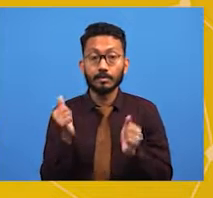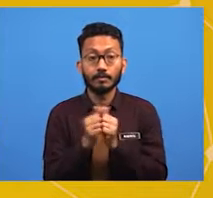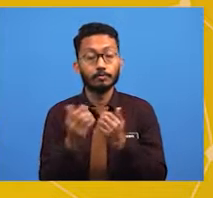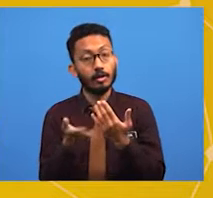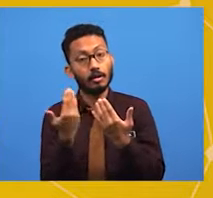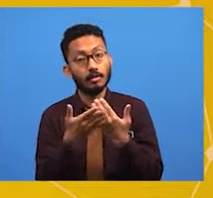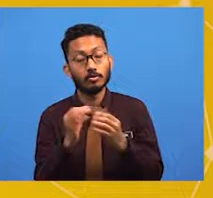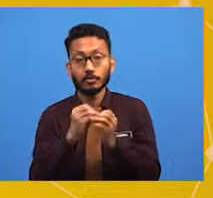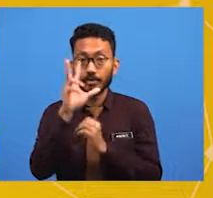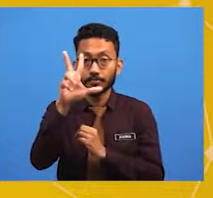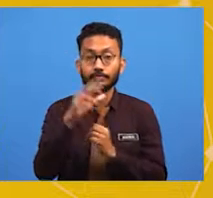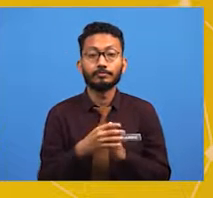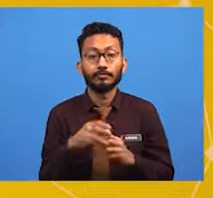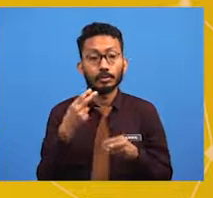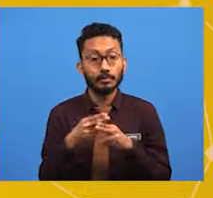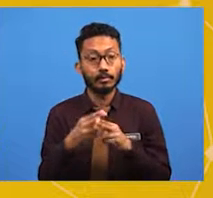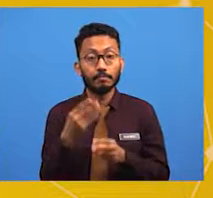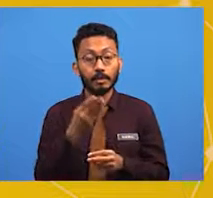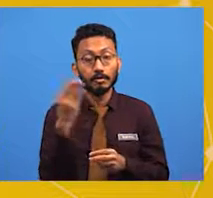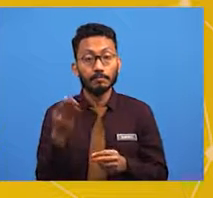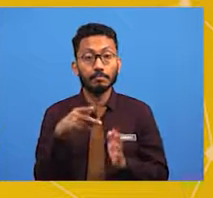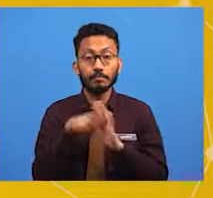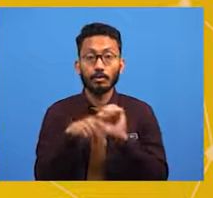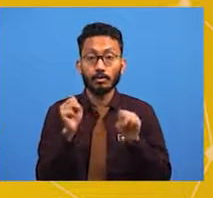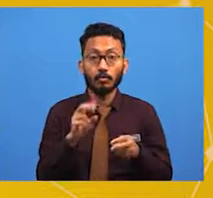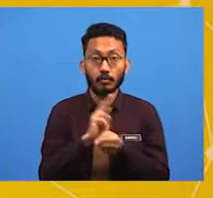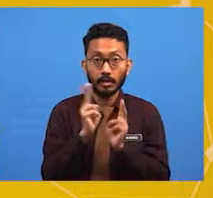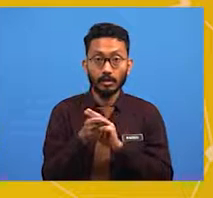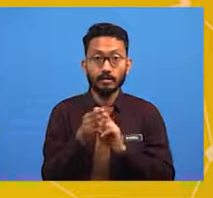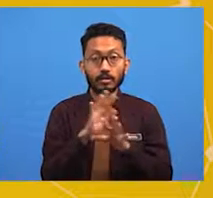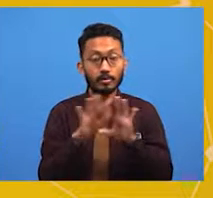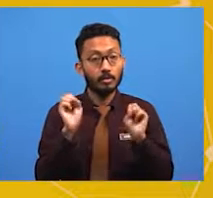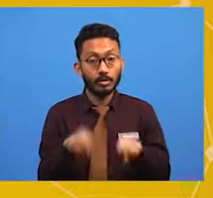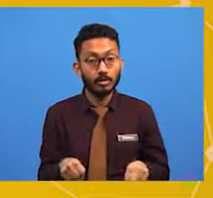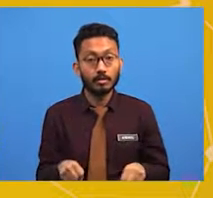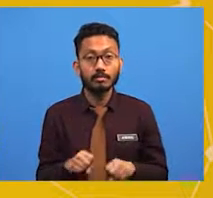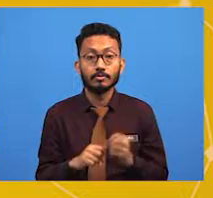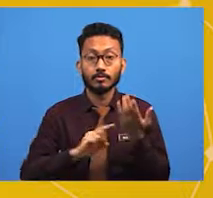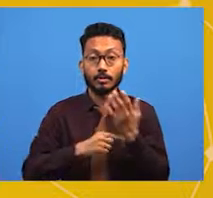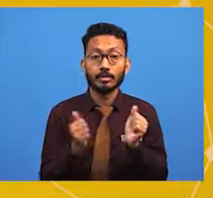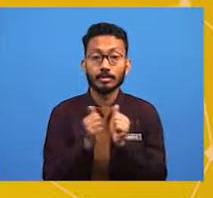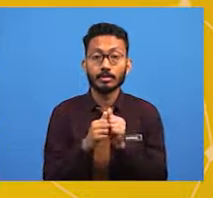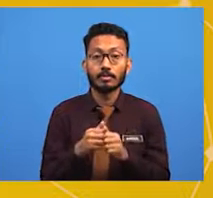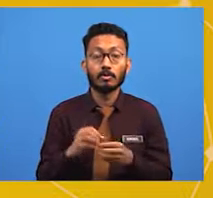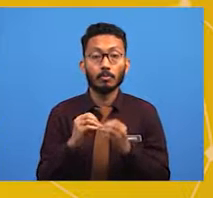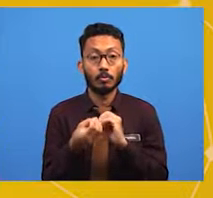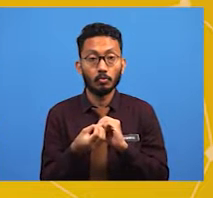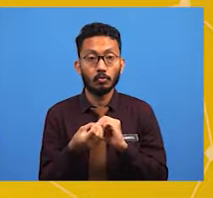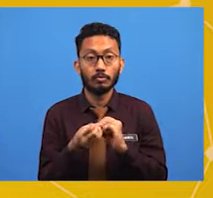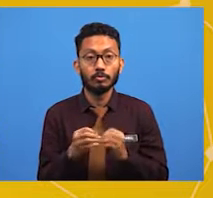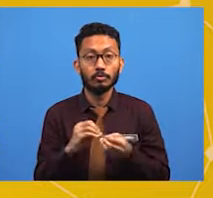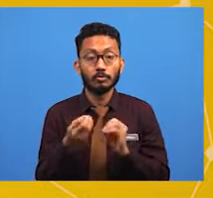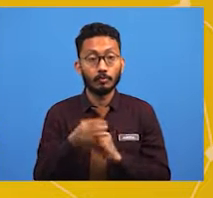Ketiga, nama bagi pemboleh ubah tidak boleh dimulakan dengan nombor.